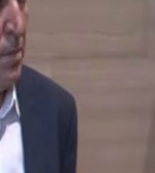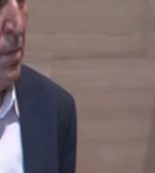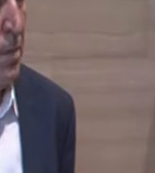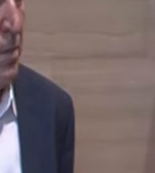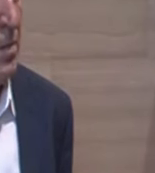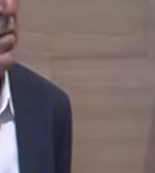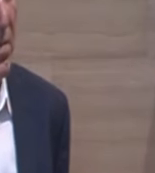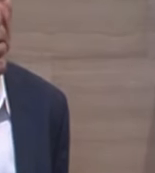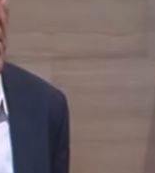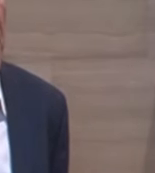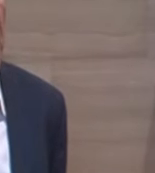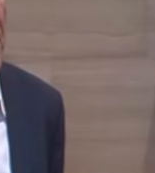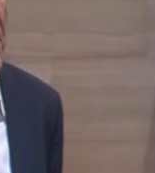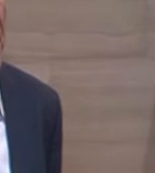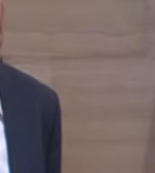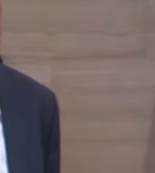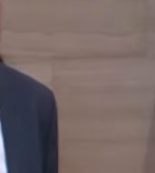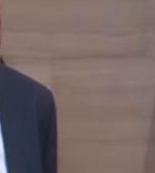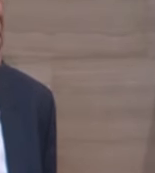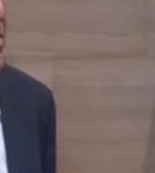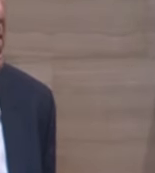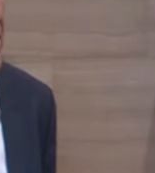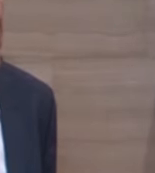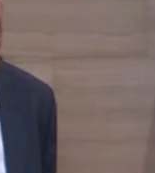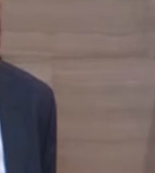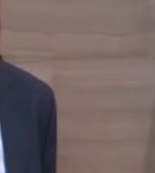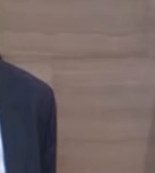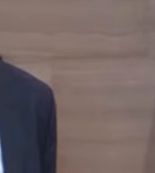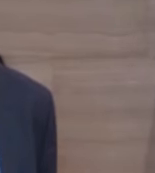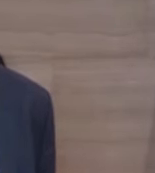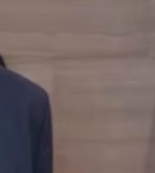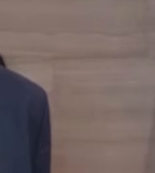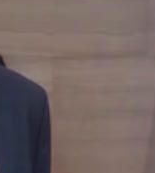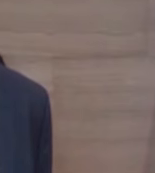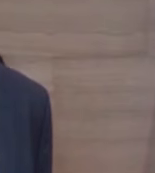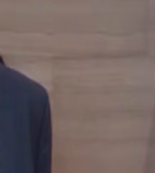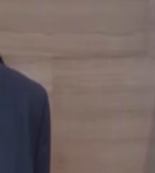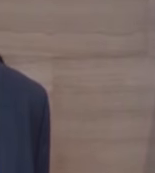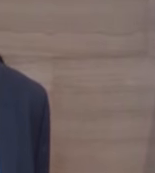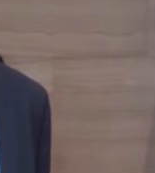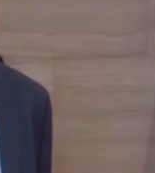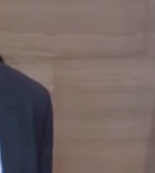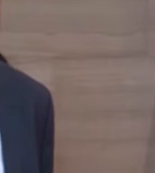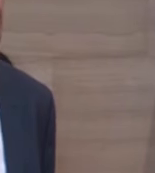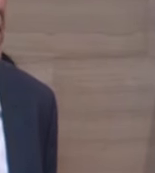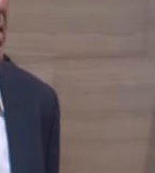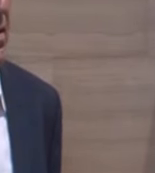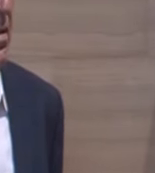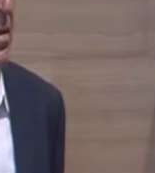اسئله اليوم لانني لا اريد ان اقوم بالتفاوض في العلن